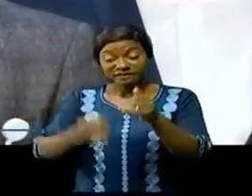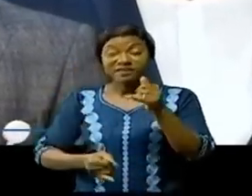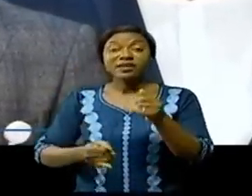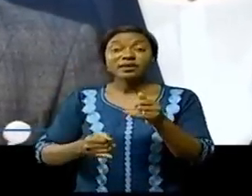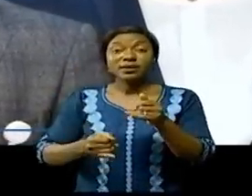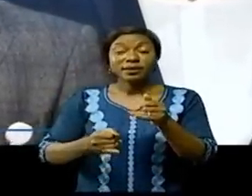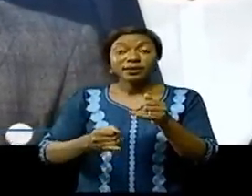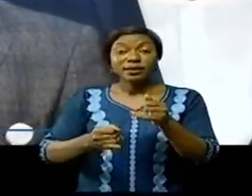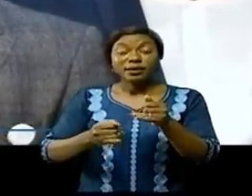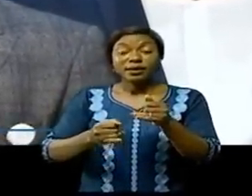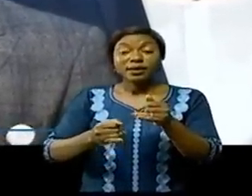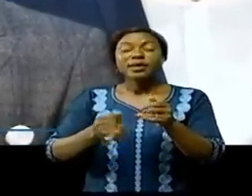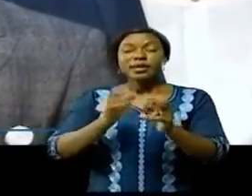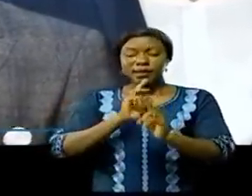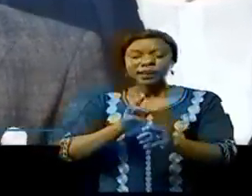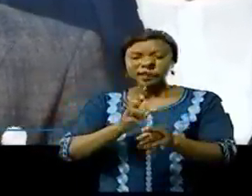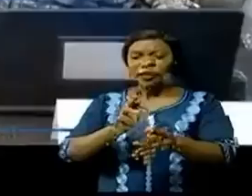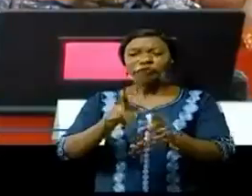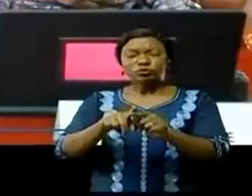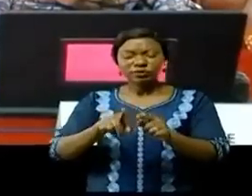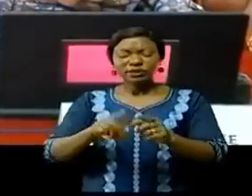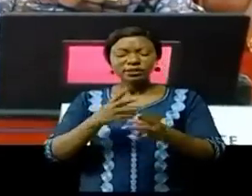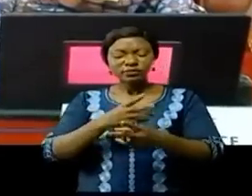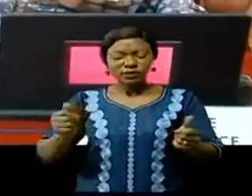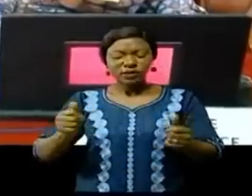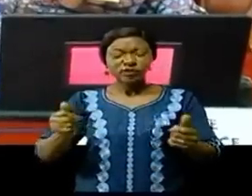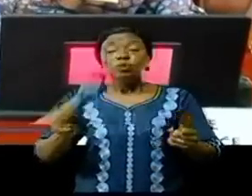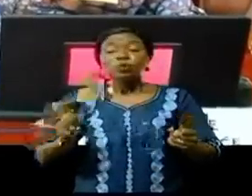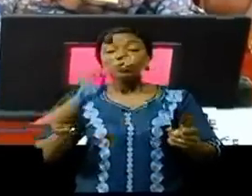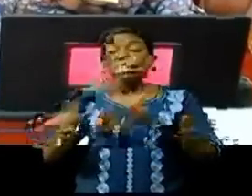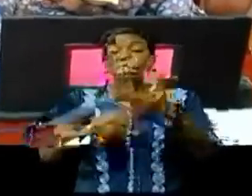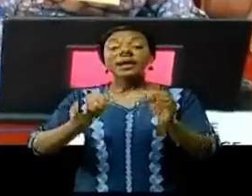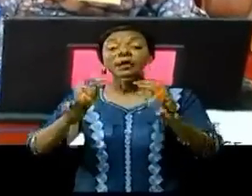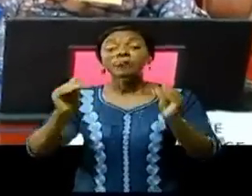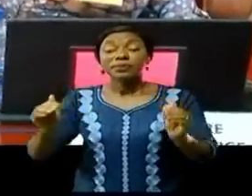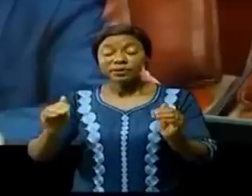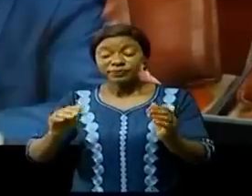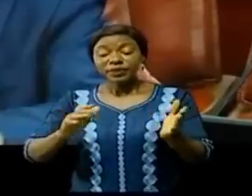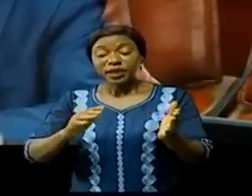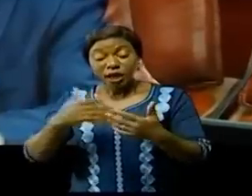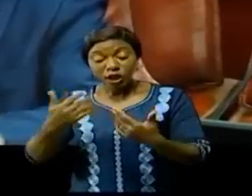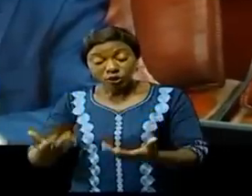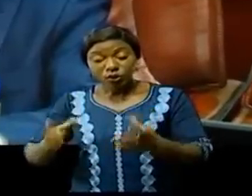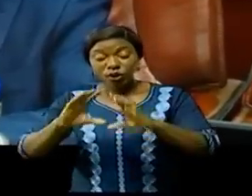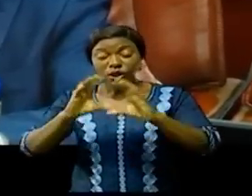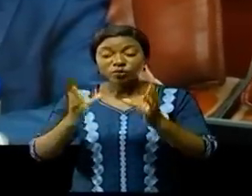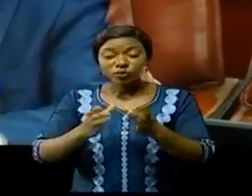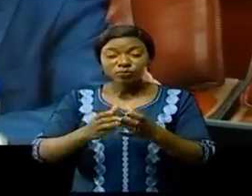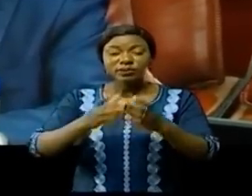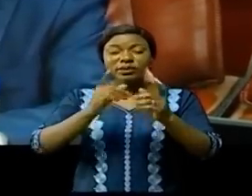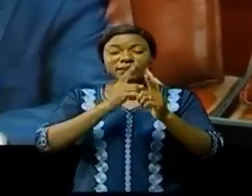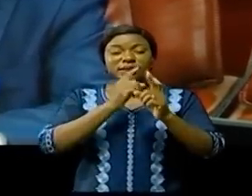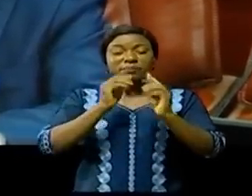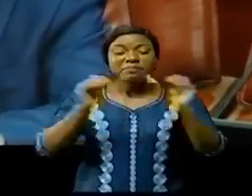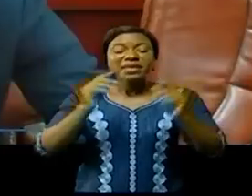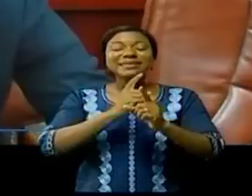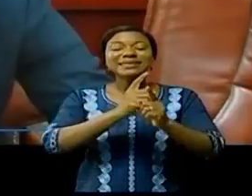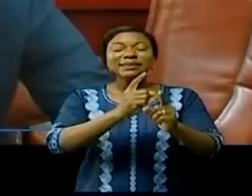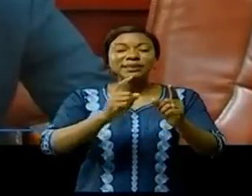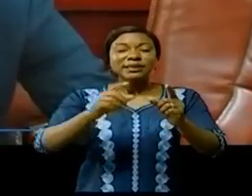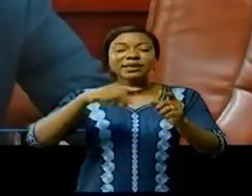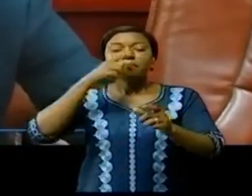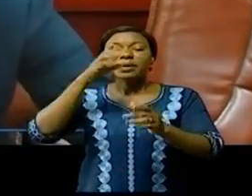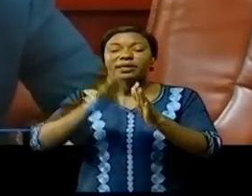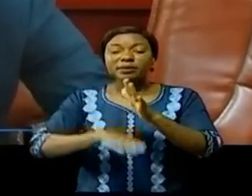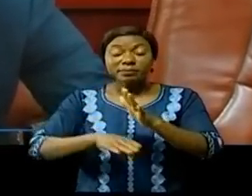Les résultats que nous attendons tous, c'est la paix. La Commission défense et sécurité de l'Assemblée nationale et du Sénat promet quant à elle apporter tout